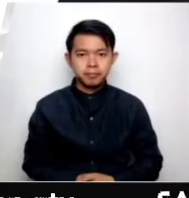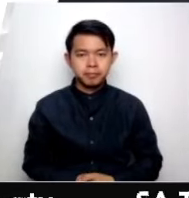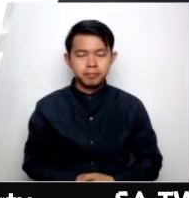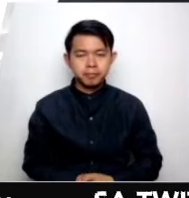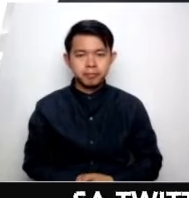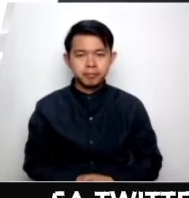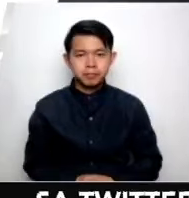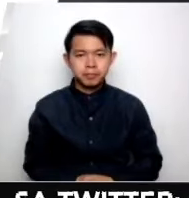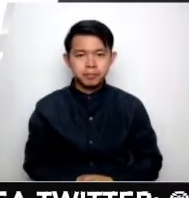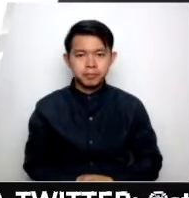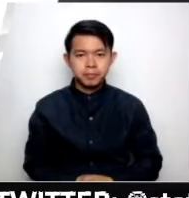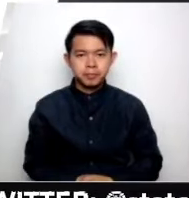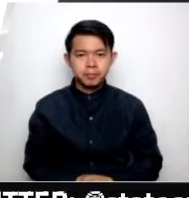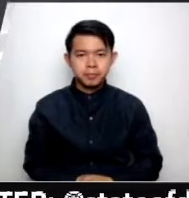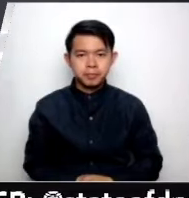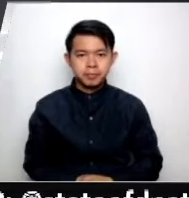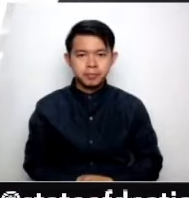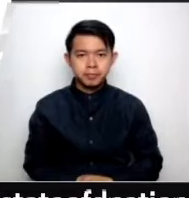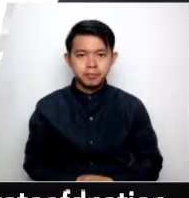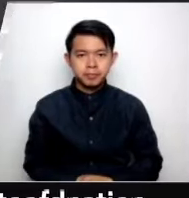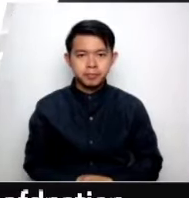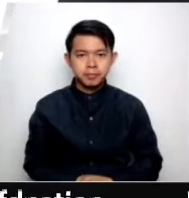Marshall weting